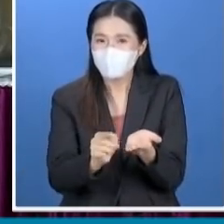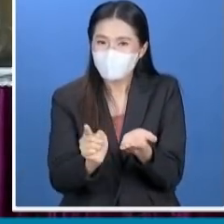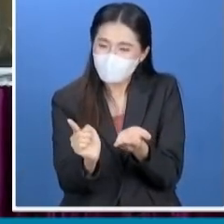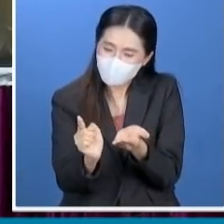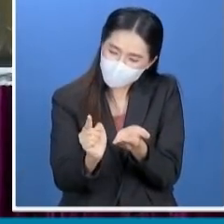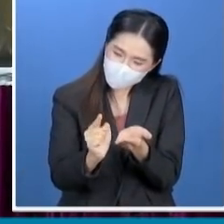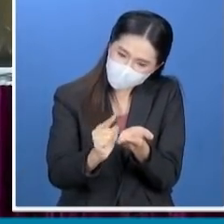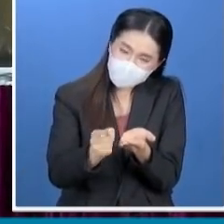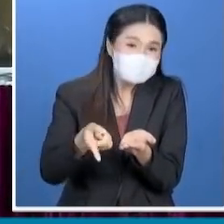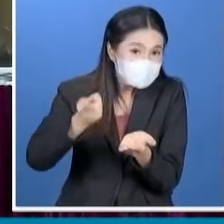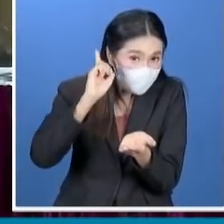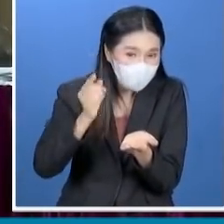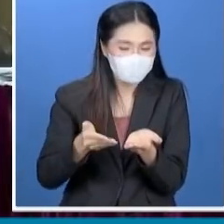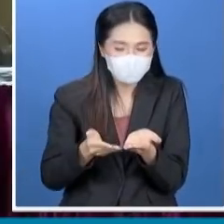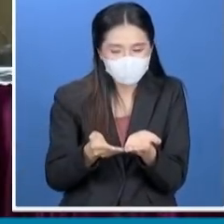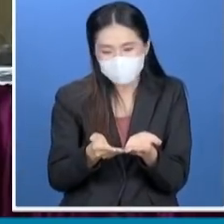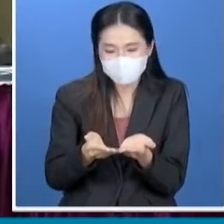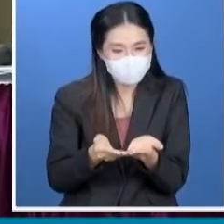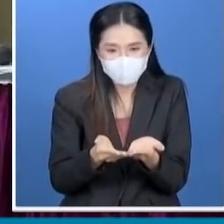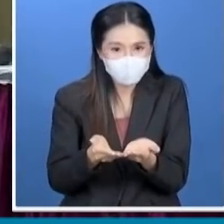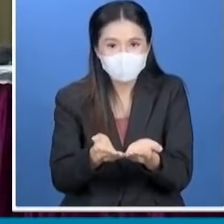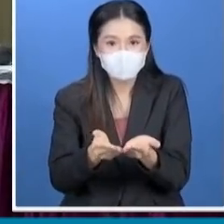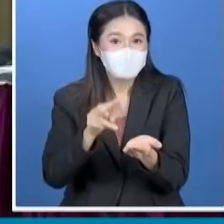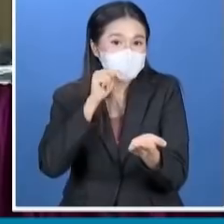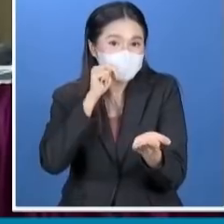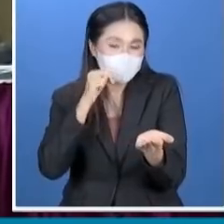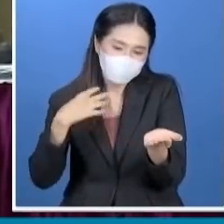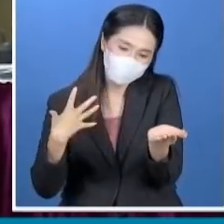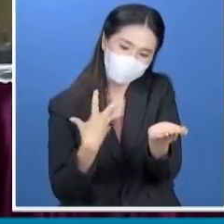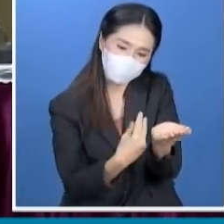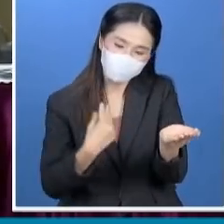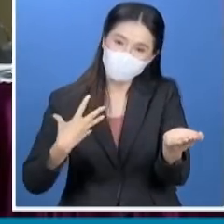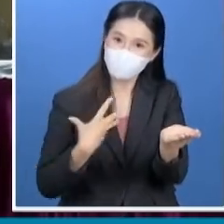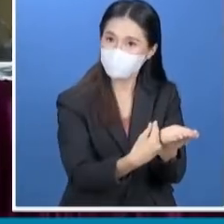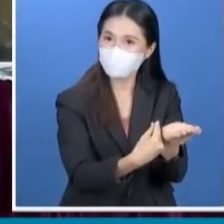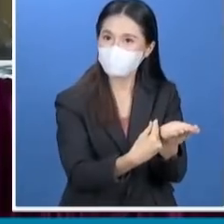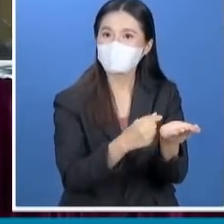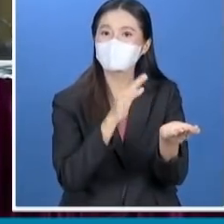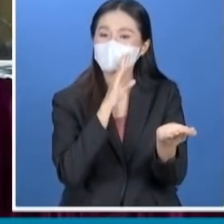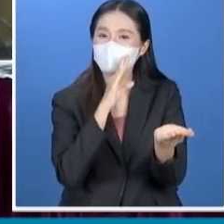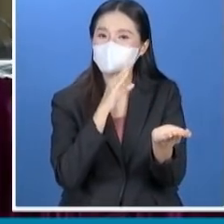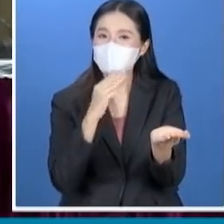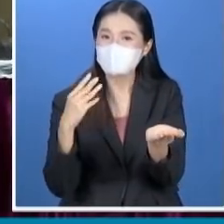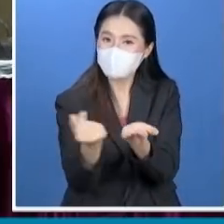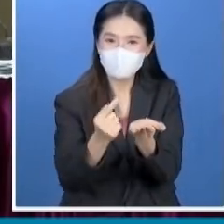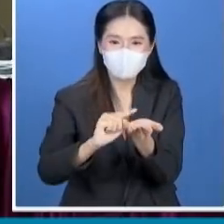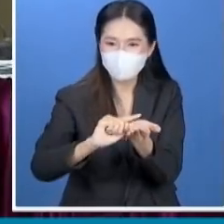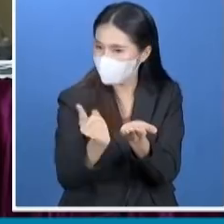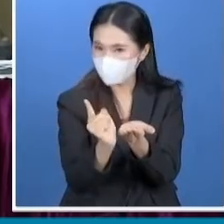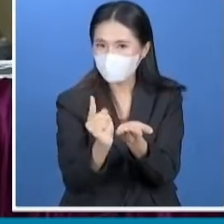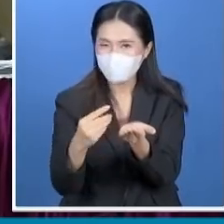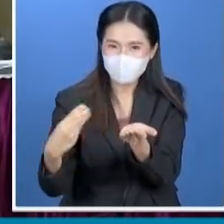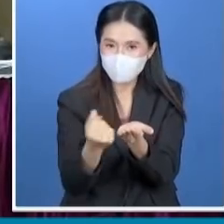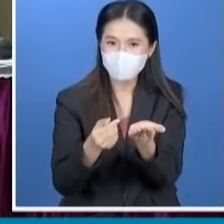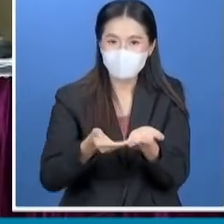เนี่ย7น็อต8น็อตเนี่ยน้ำจะถูกดูดเข้าไปหาใบพัดนะครับแต่ถ้าวิ่งเร็ว10น็อตขึ้นไป